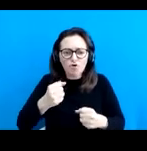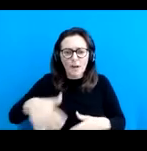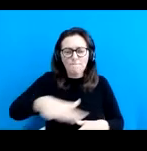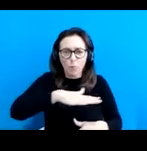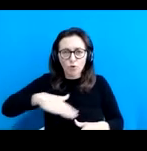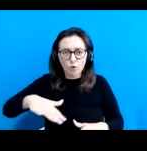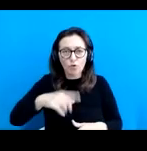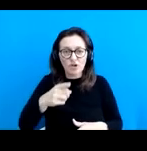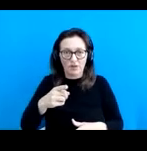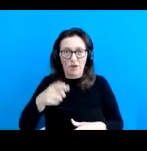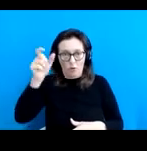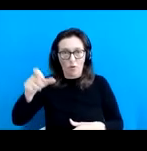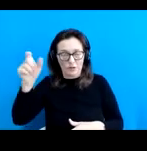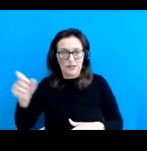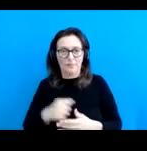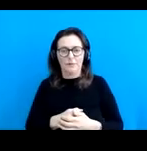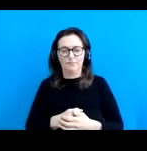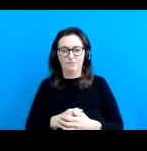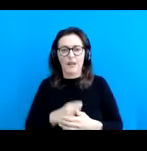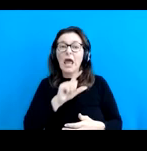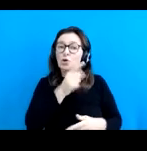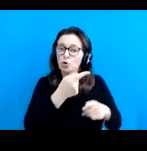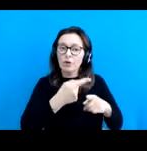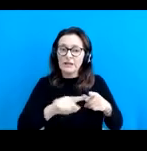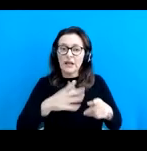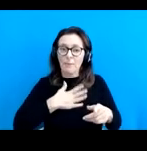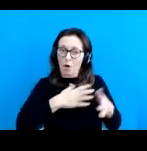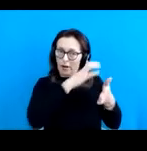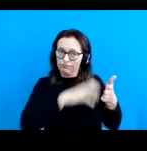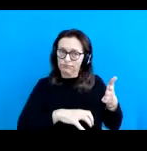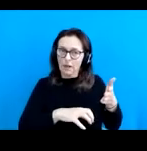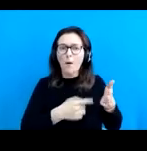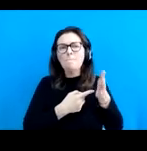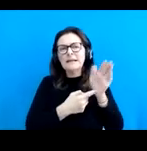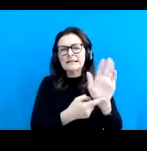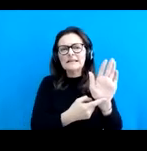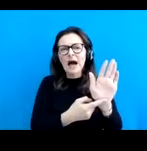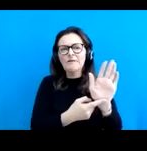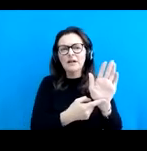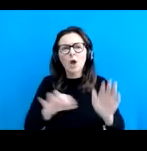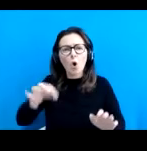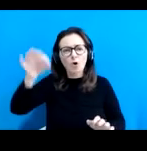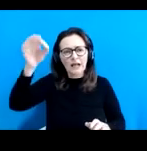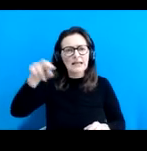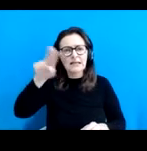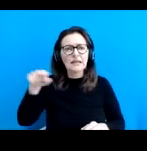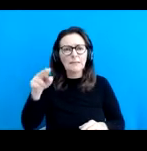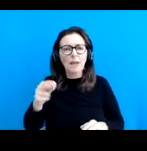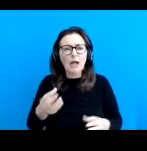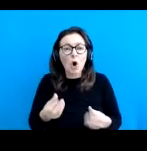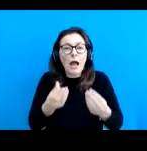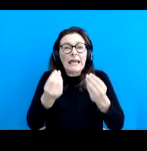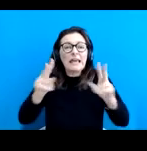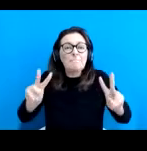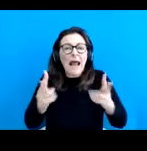mojega prispevka pa smo predstavili odrasle s hiperaktivnostjo in ali motnjo pozornostjo, ki